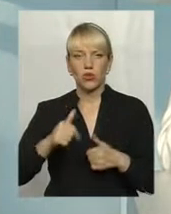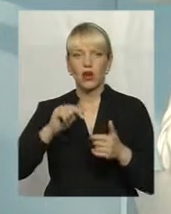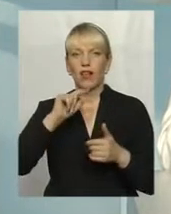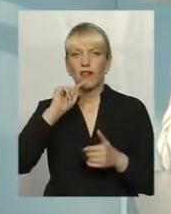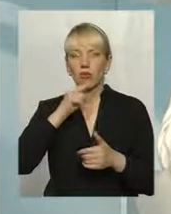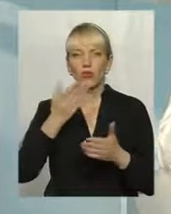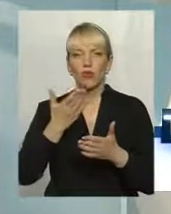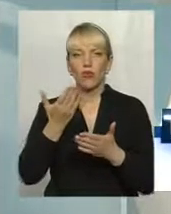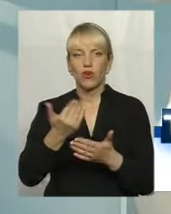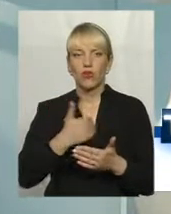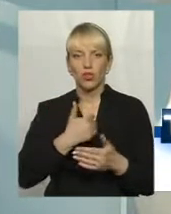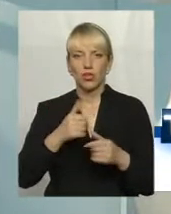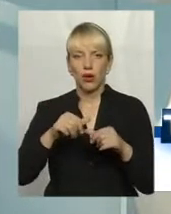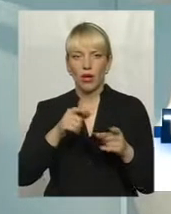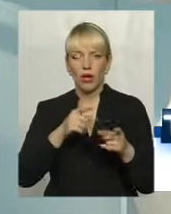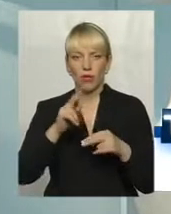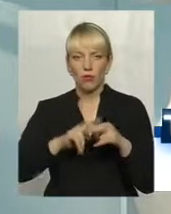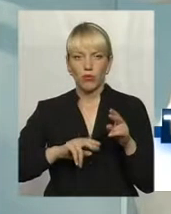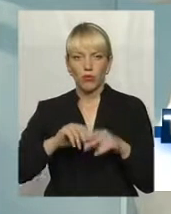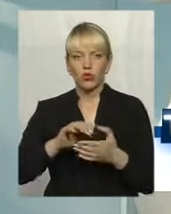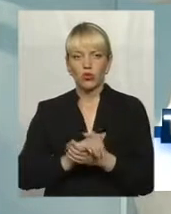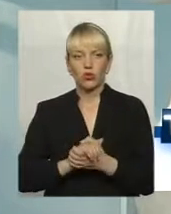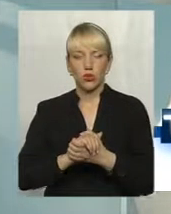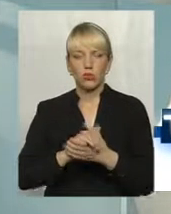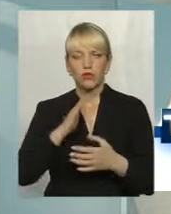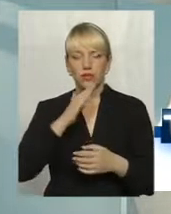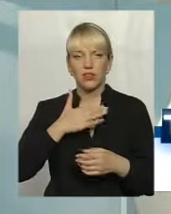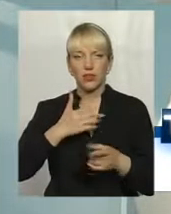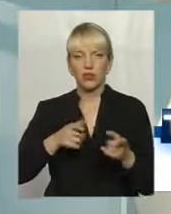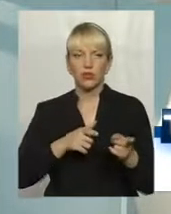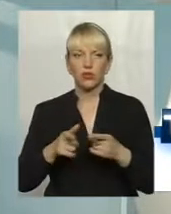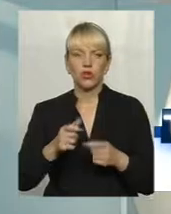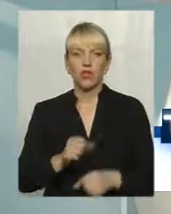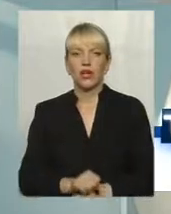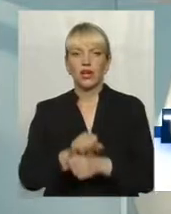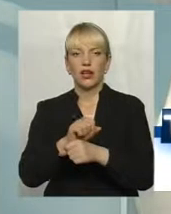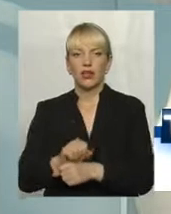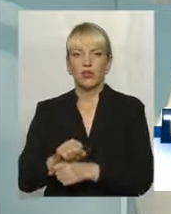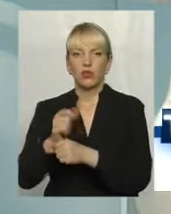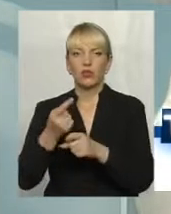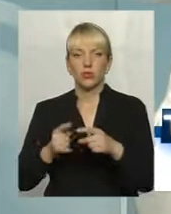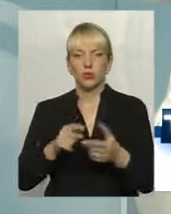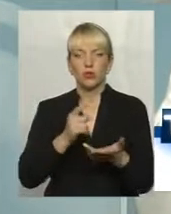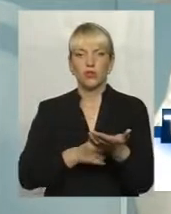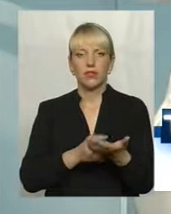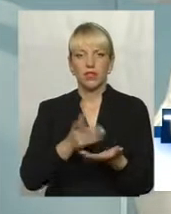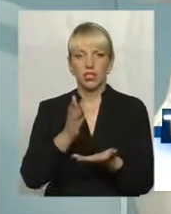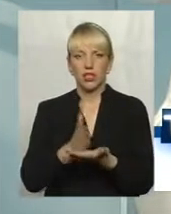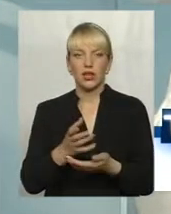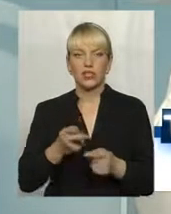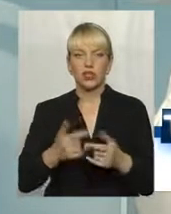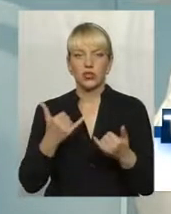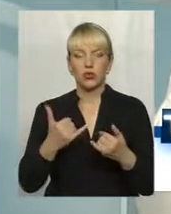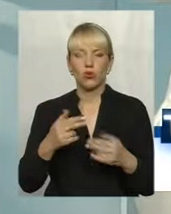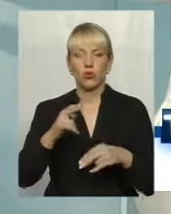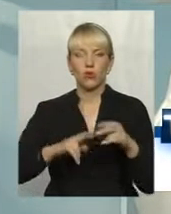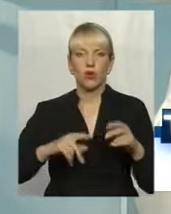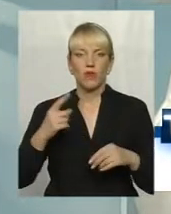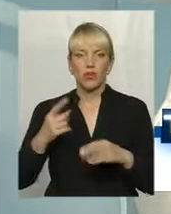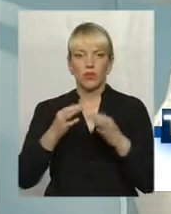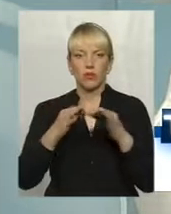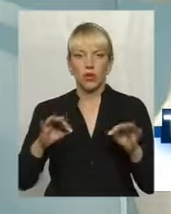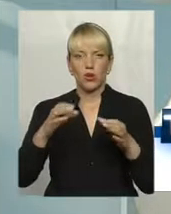побудувати. Суспільство наше готове. Революції 4-14 року дали підтвердження цьому. Сьогодні ми будуємо першу демократичну партію